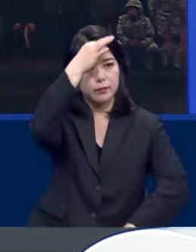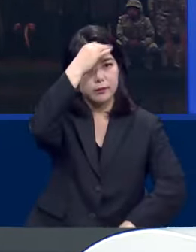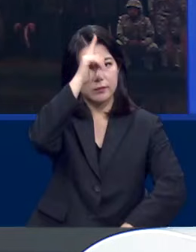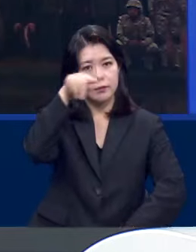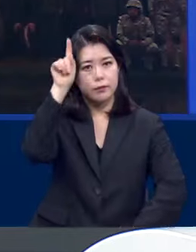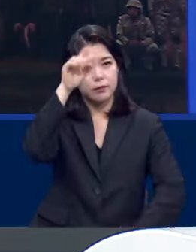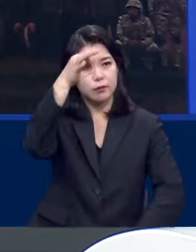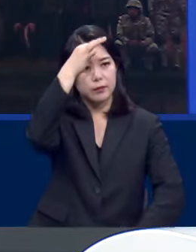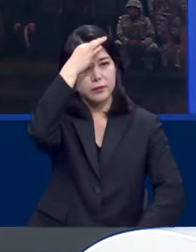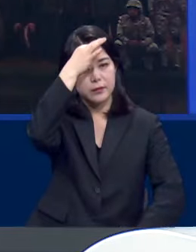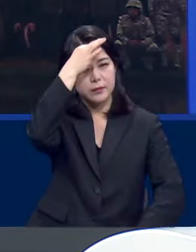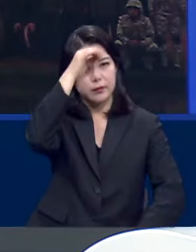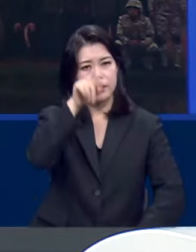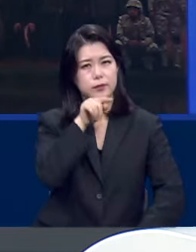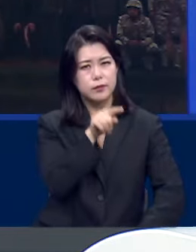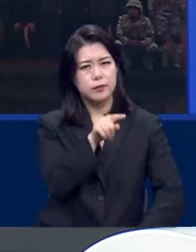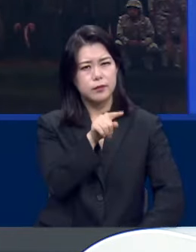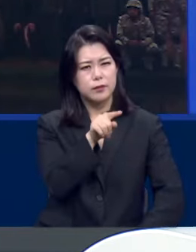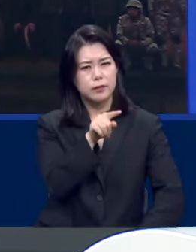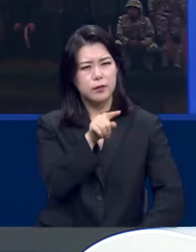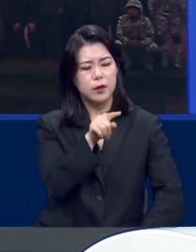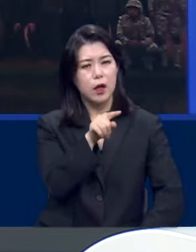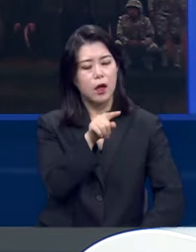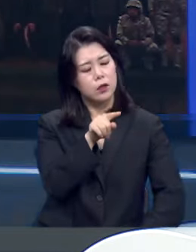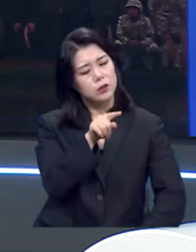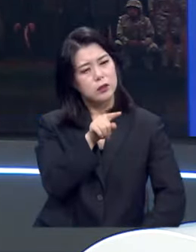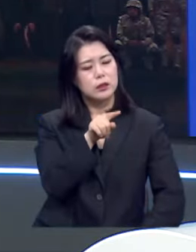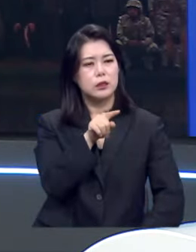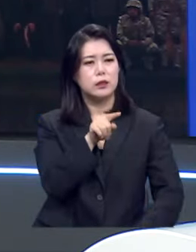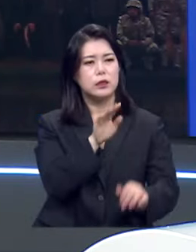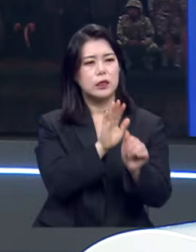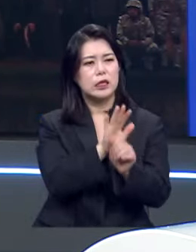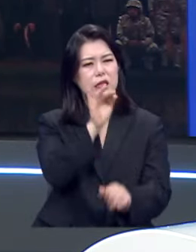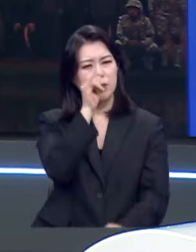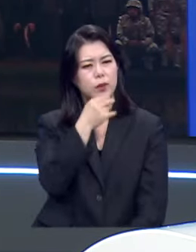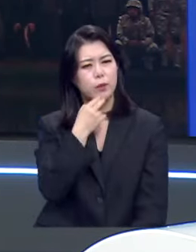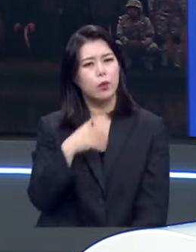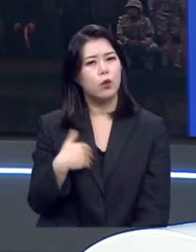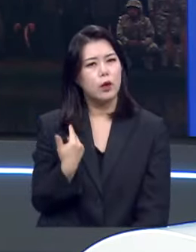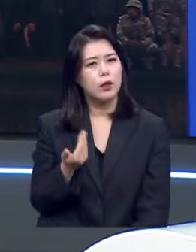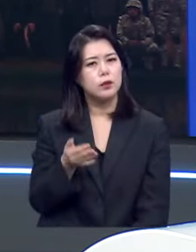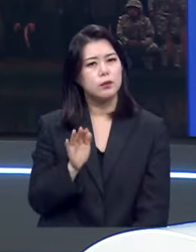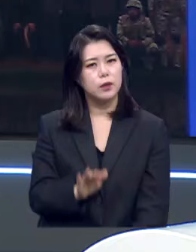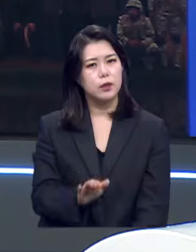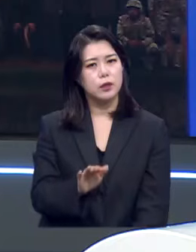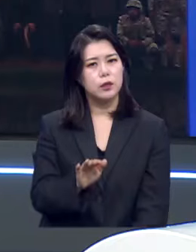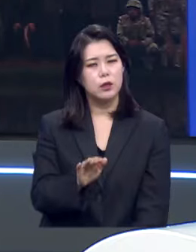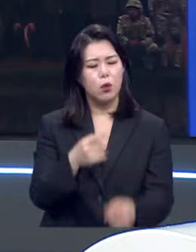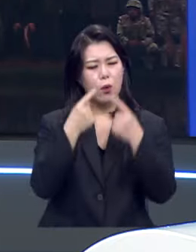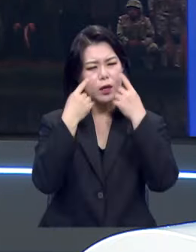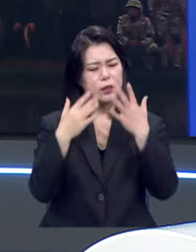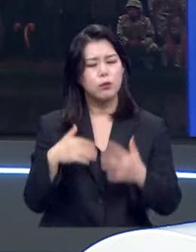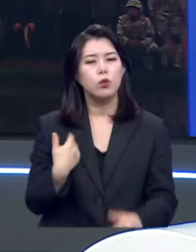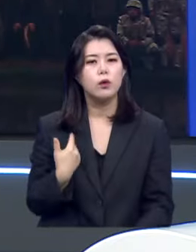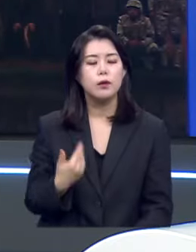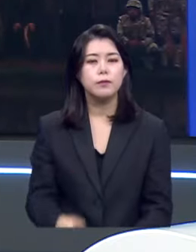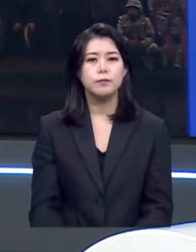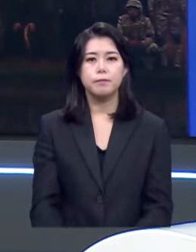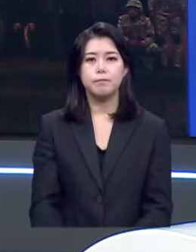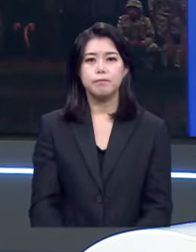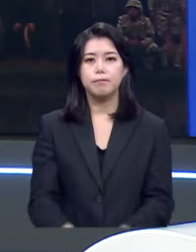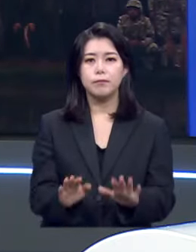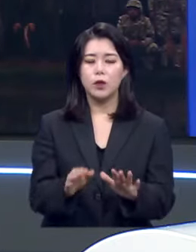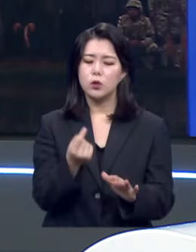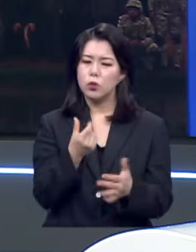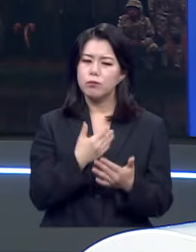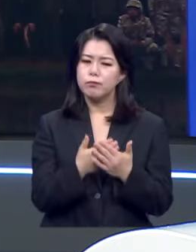징후가 없지만 그렇다고 없다고 평가하기는 이르다 얘기가 있었습니다 그 지금 얘기를 들어보면 좀 약간 좀